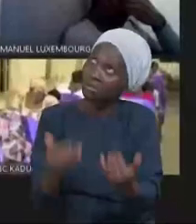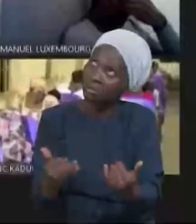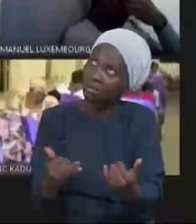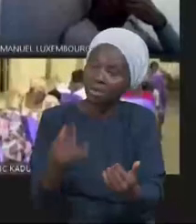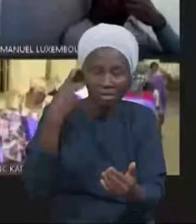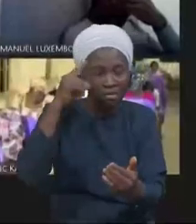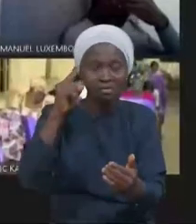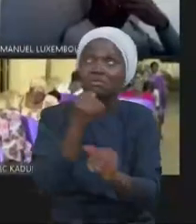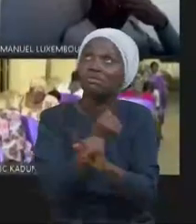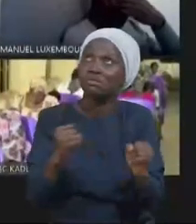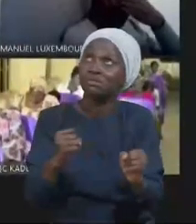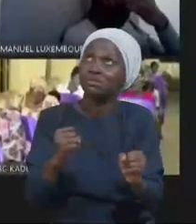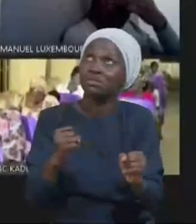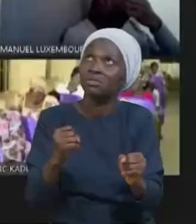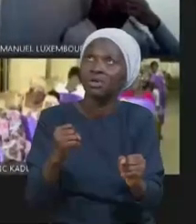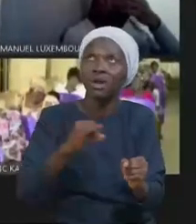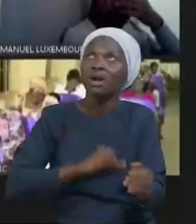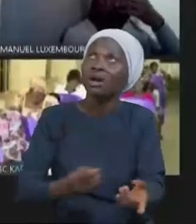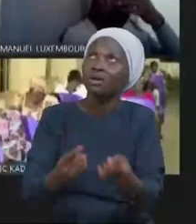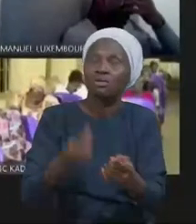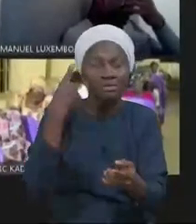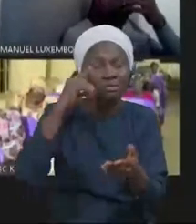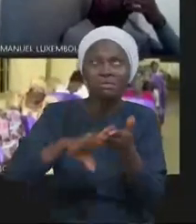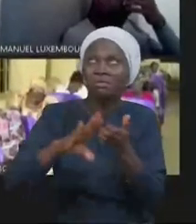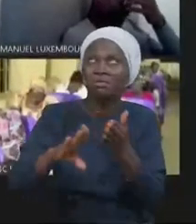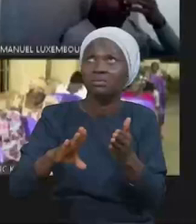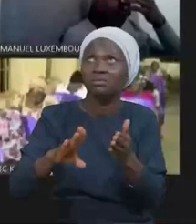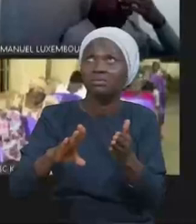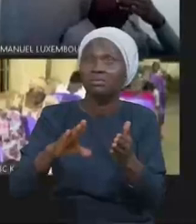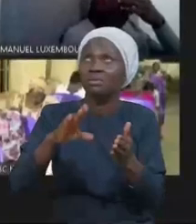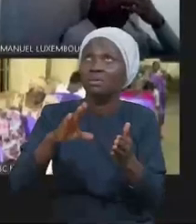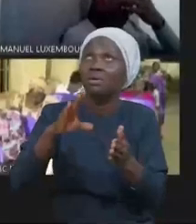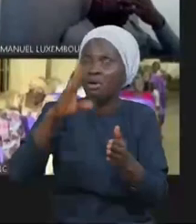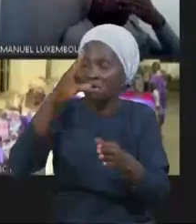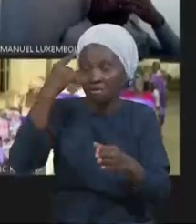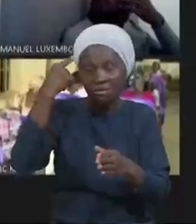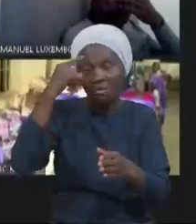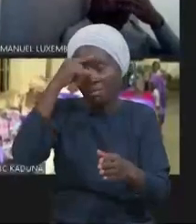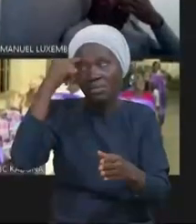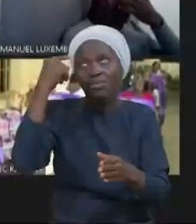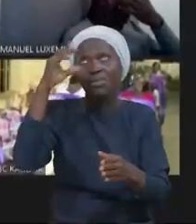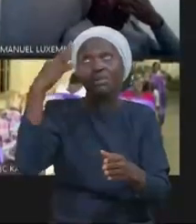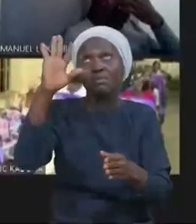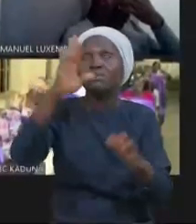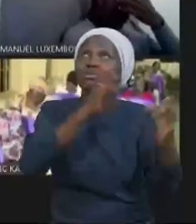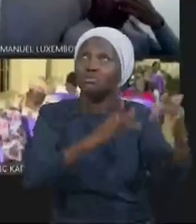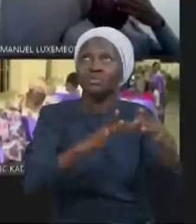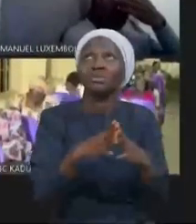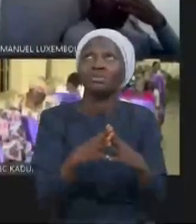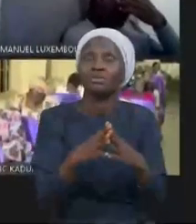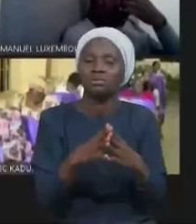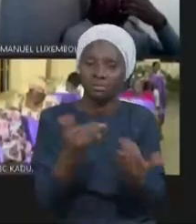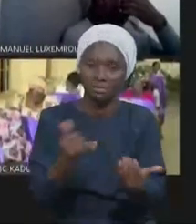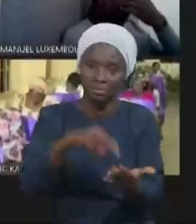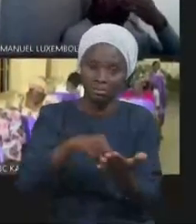pardon, sur la base de ta miséricorde. Toujours debout, je prie avec vous,